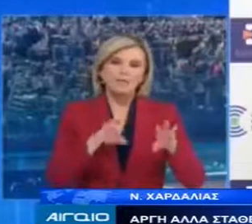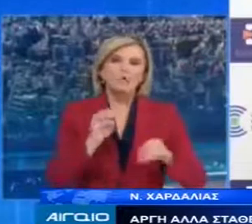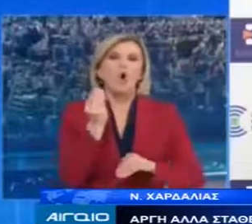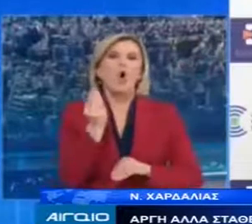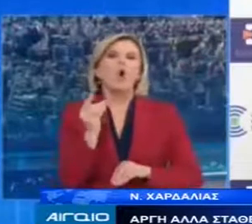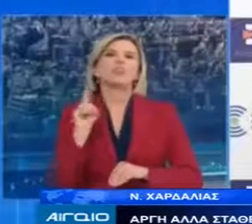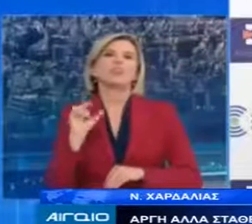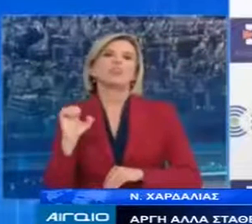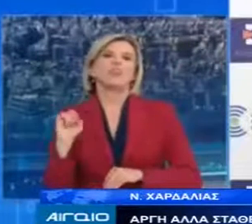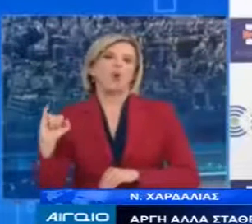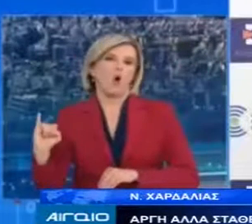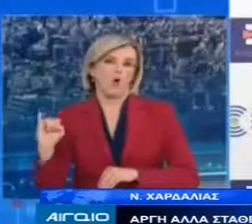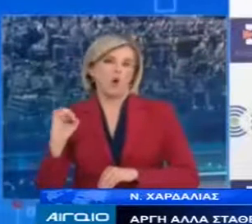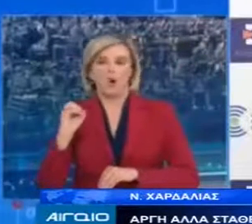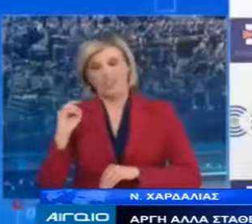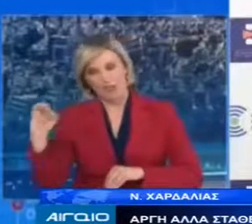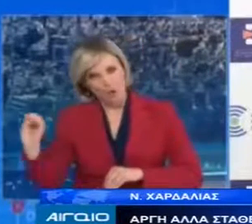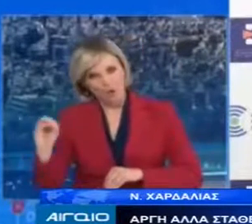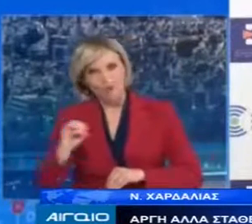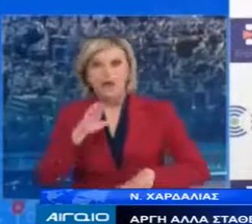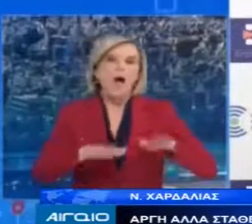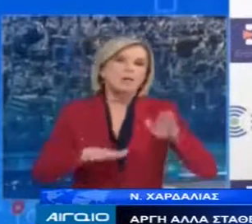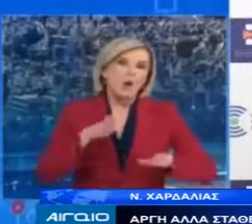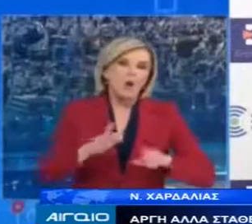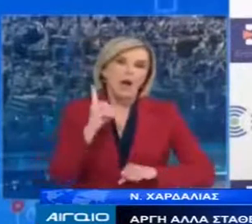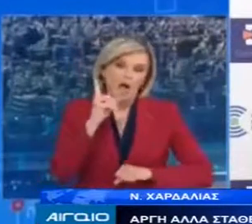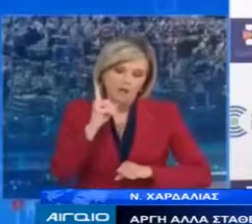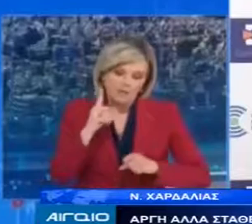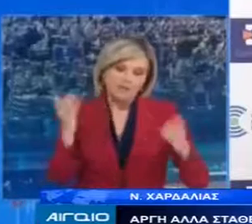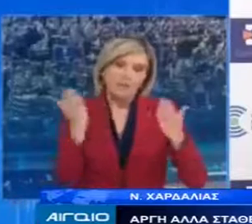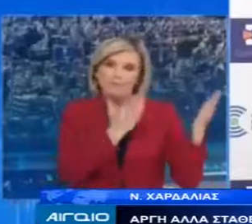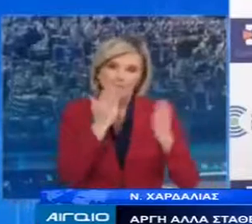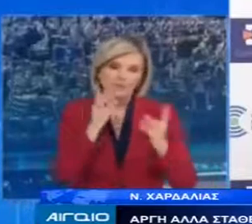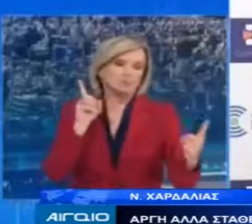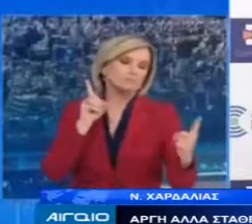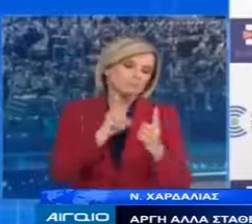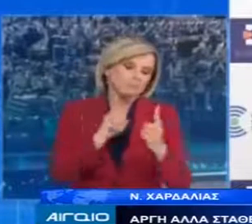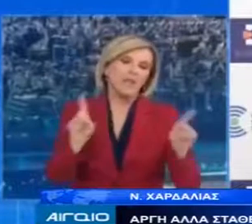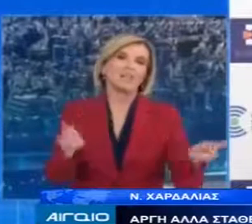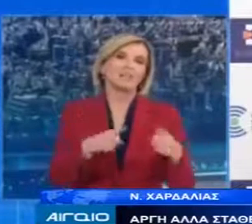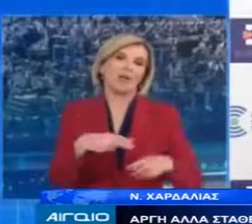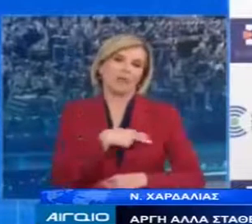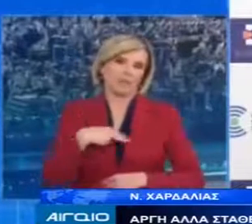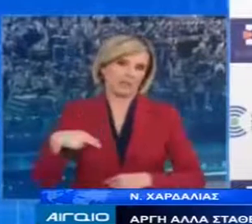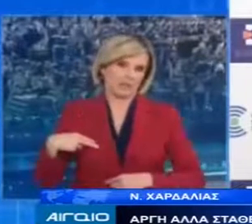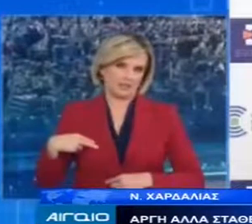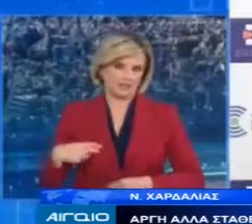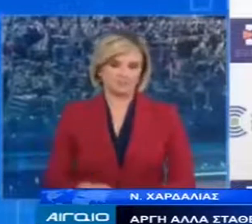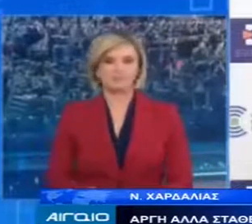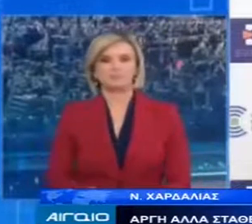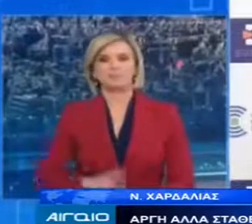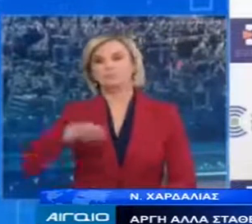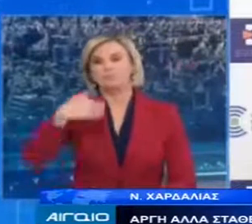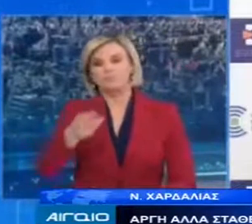μόνο για τομικά μαθήματα, αναλογία ένας μαθητής ανά έναν εκπαιδευτή καθηγητή. Στη συνέχεια, την Παρασκευή 21